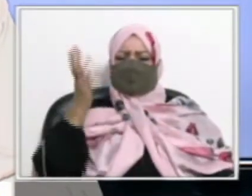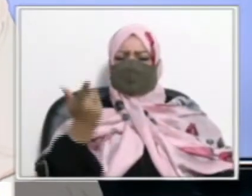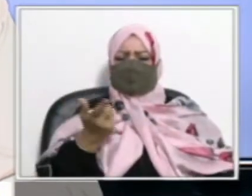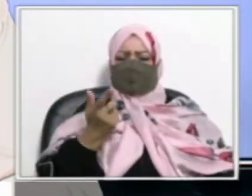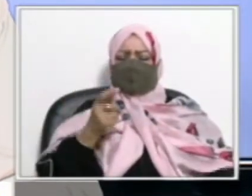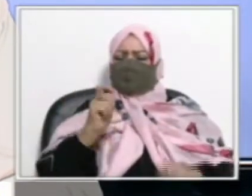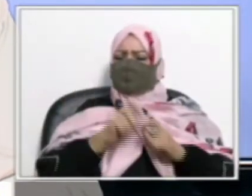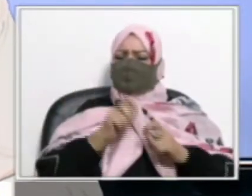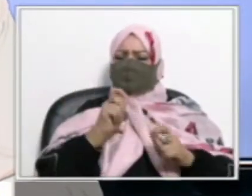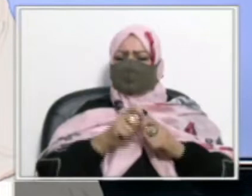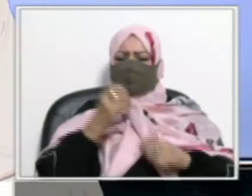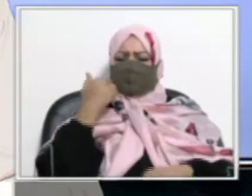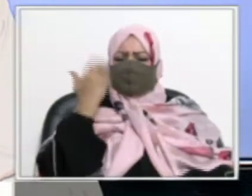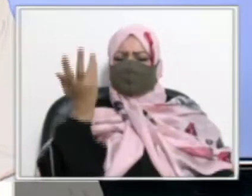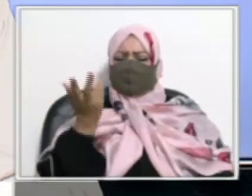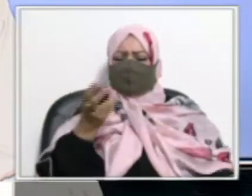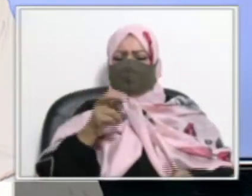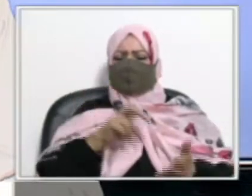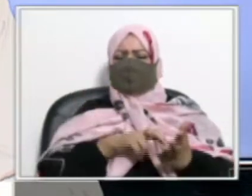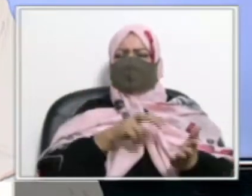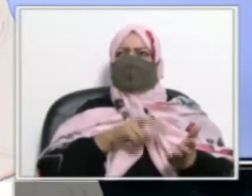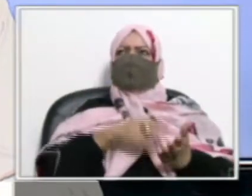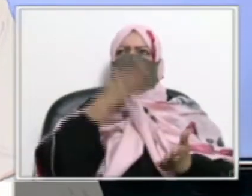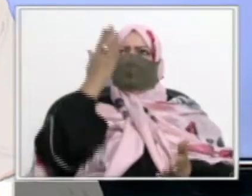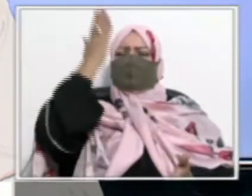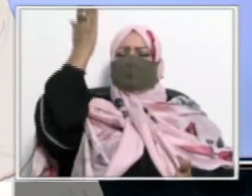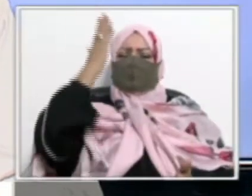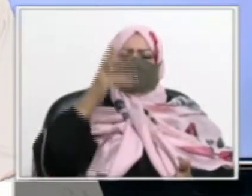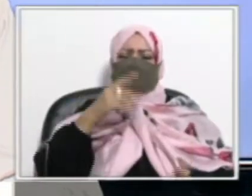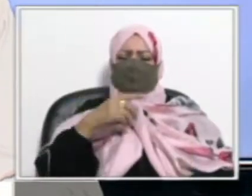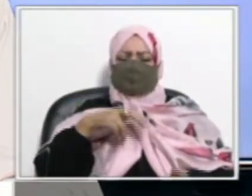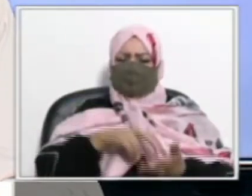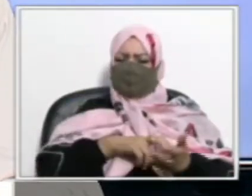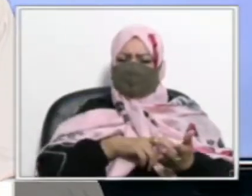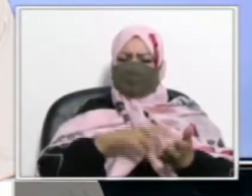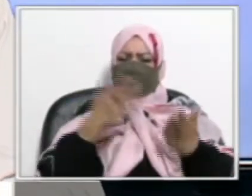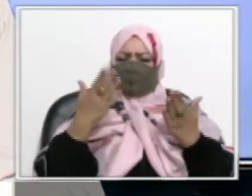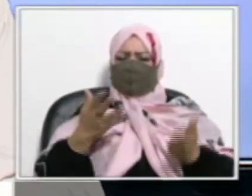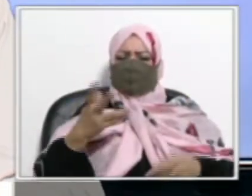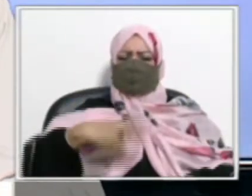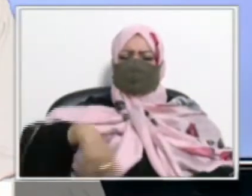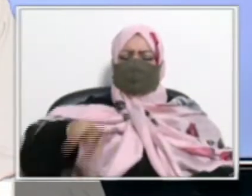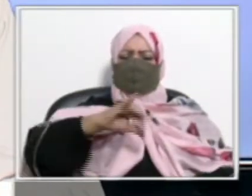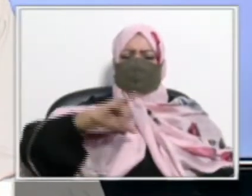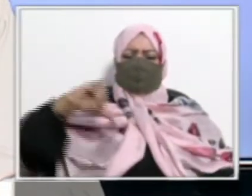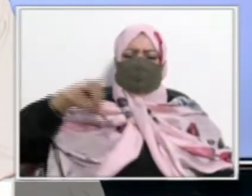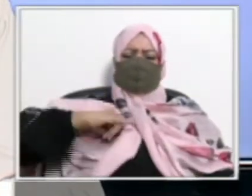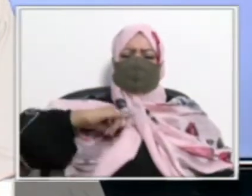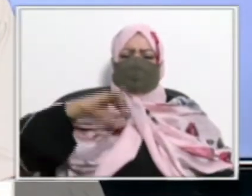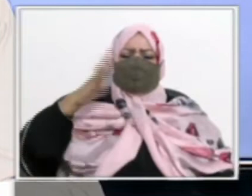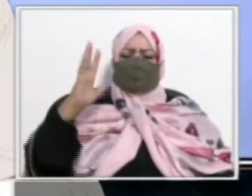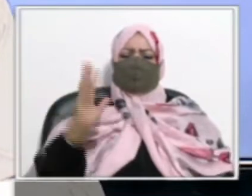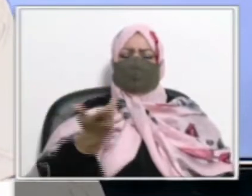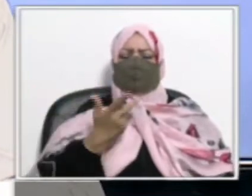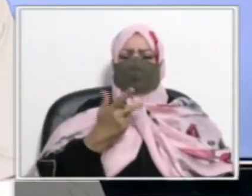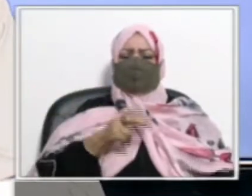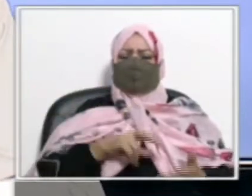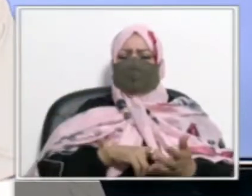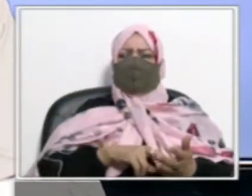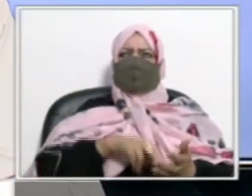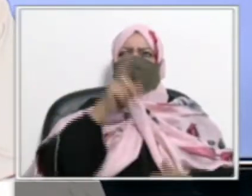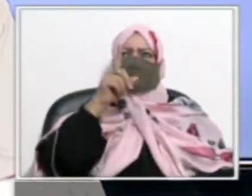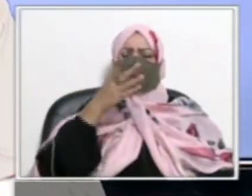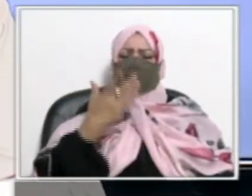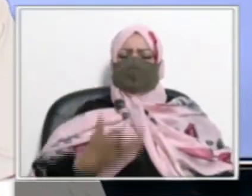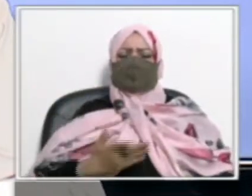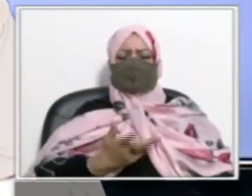عز وجل؟ أين الأدب؟ وأين الهيبة؟ وأين الرهبة من